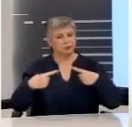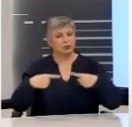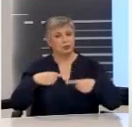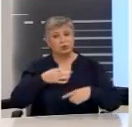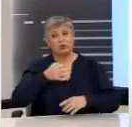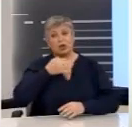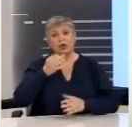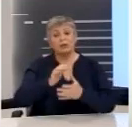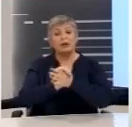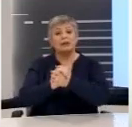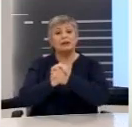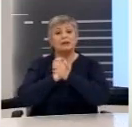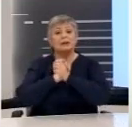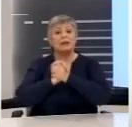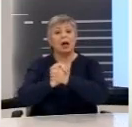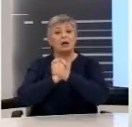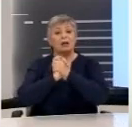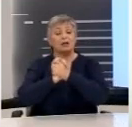την επιτυχία